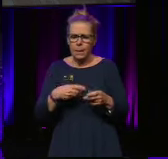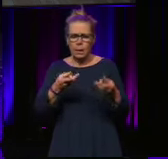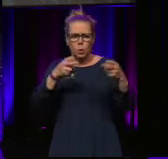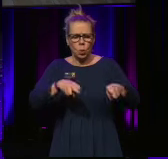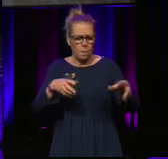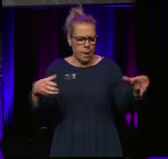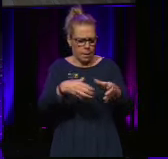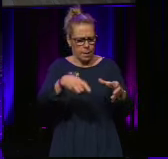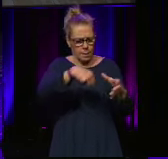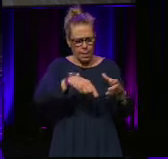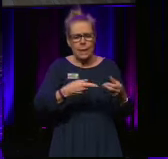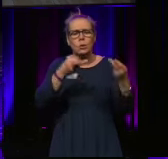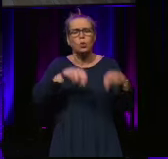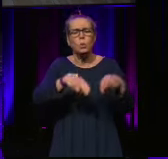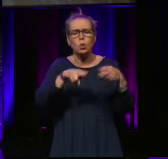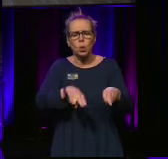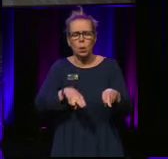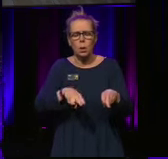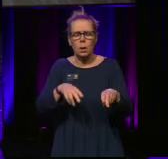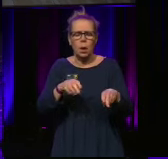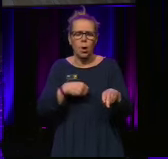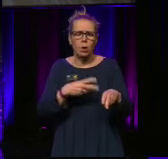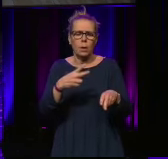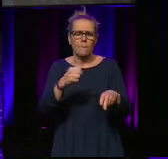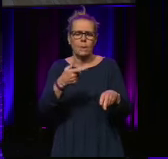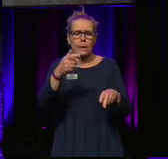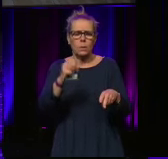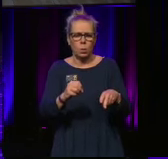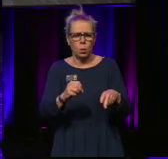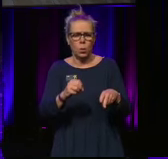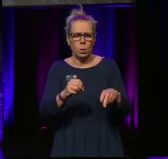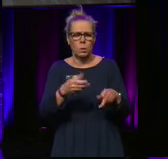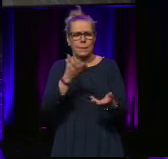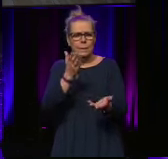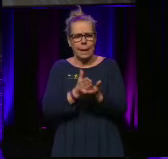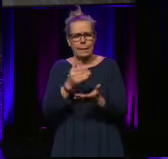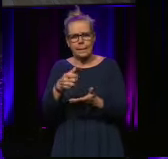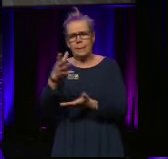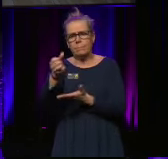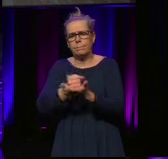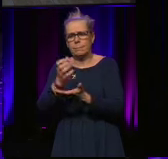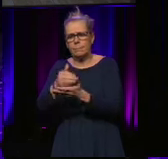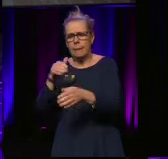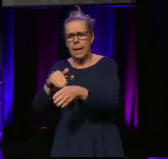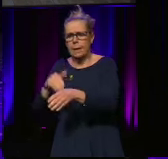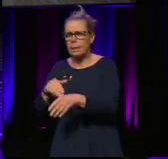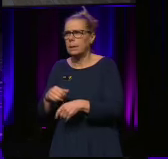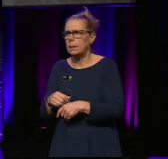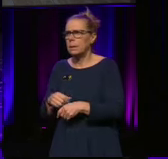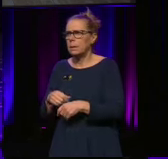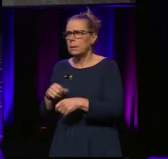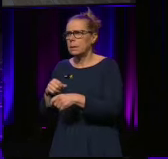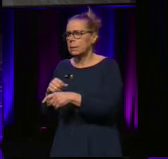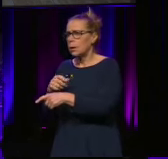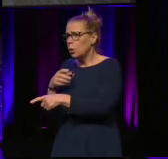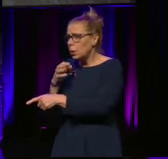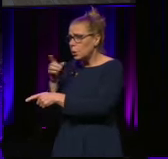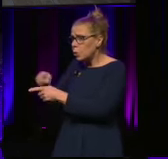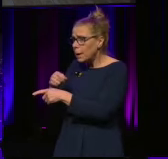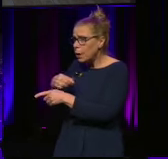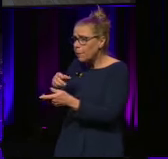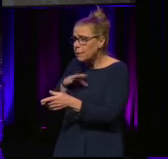domstol har något sorts vetorätt eller någon roll i tillsättningsärendena. Om det finns i andra länder menar du? Ja, om det finns i andra länder